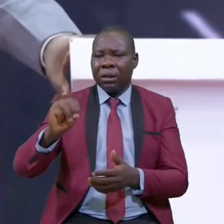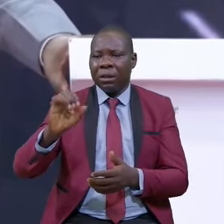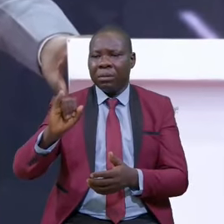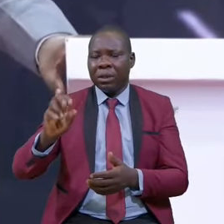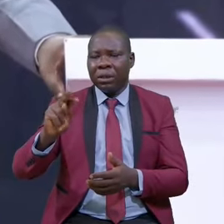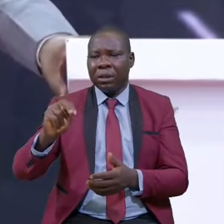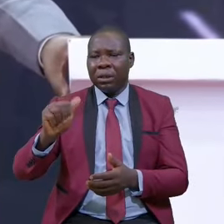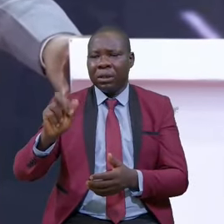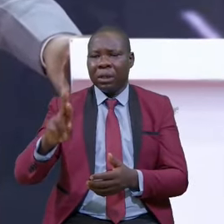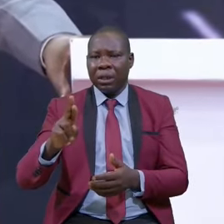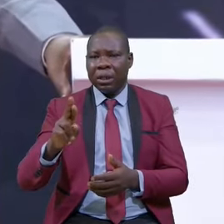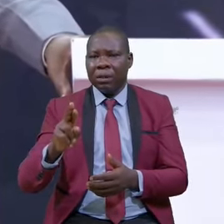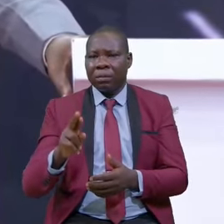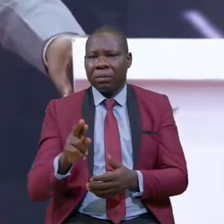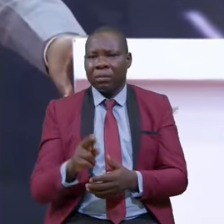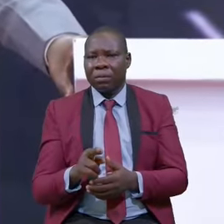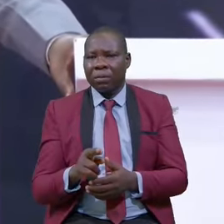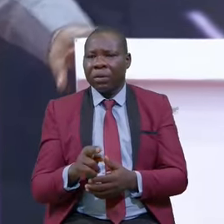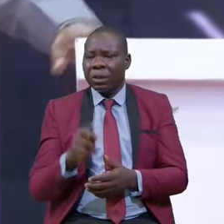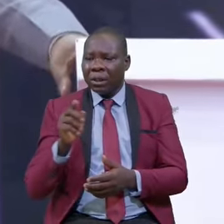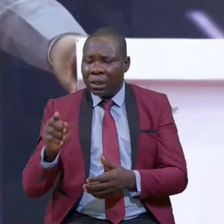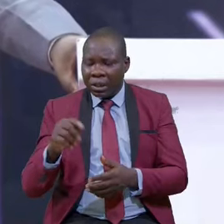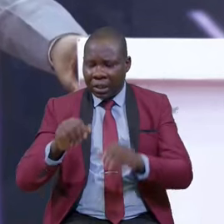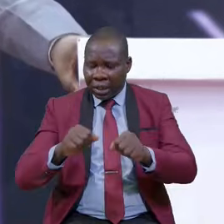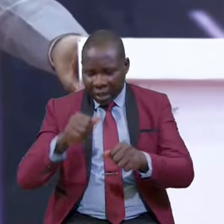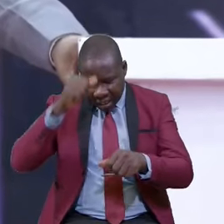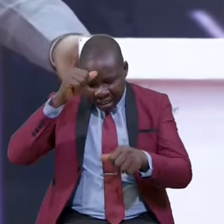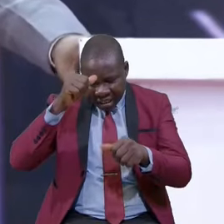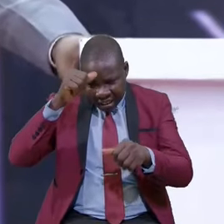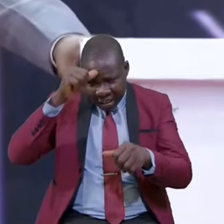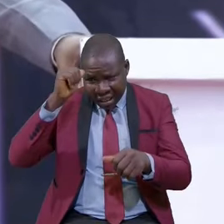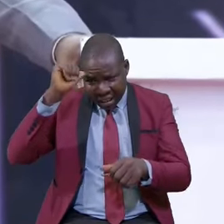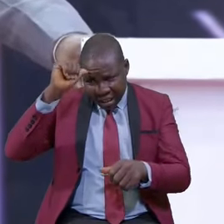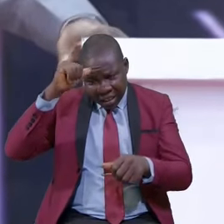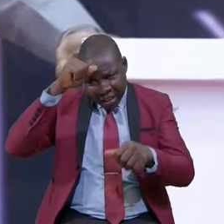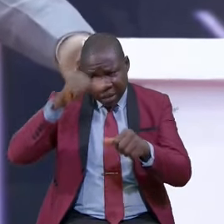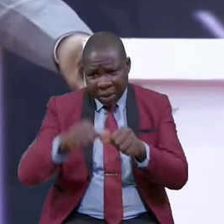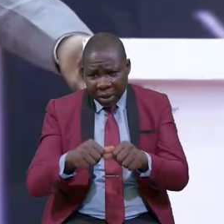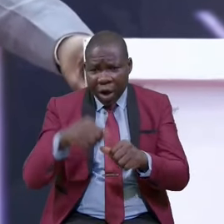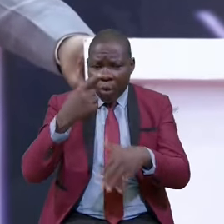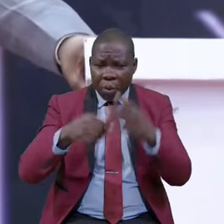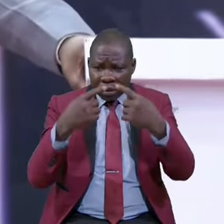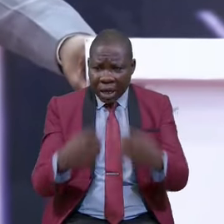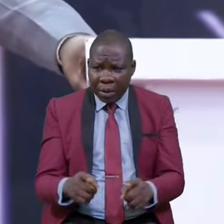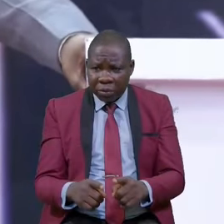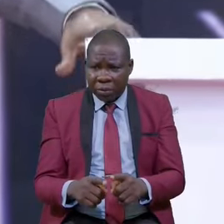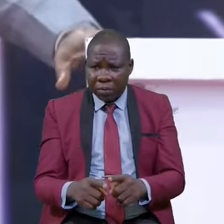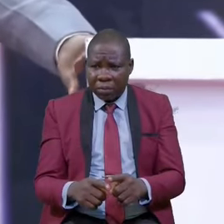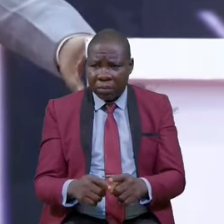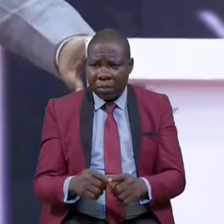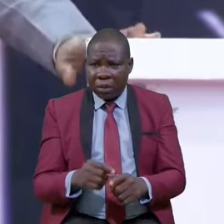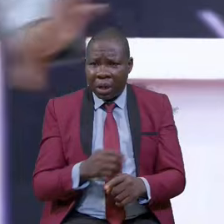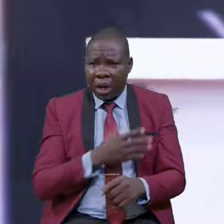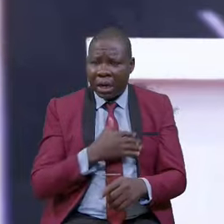qui est arrivé. Mais il n'était plus personne depuis ce temps-là. Et il m'a raconté toute l'histoire. Et j'ai